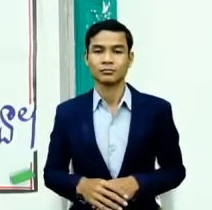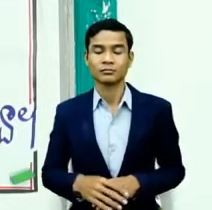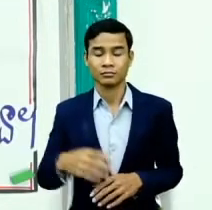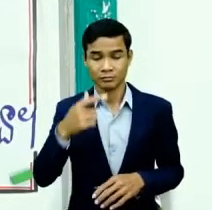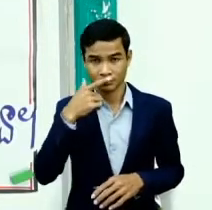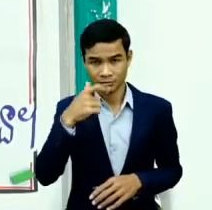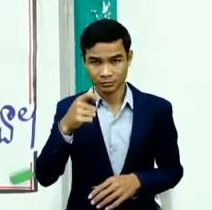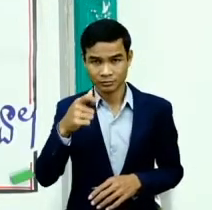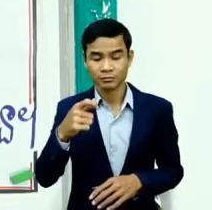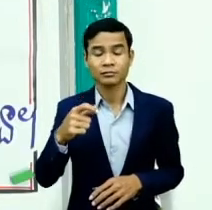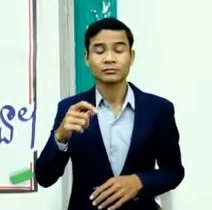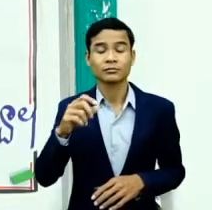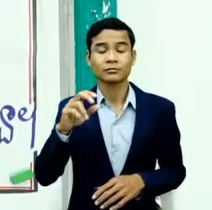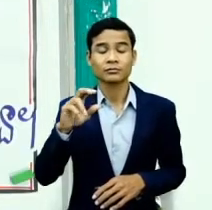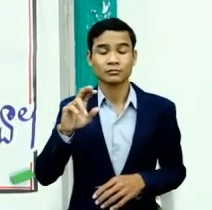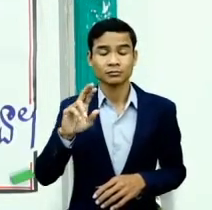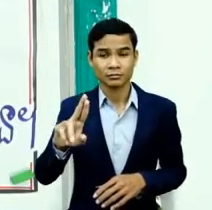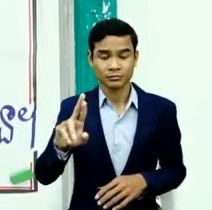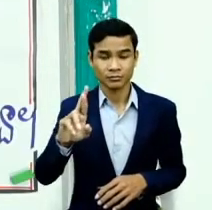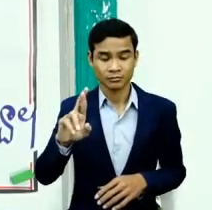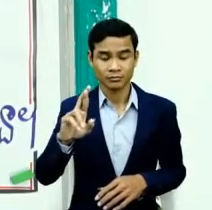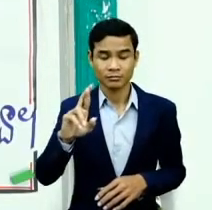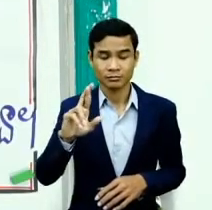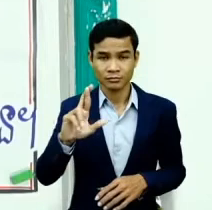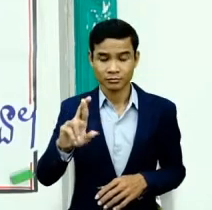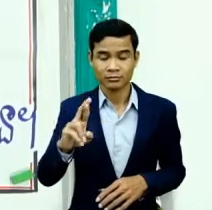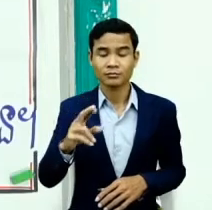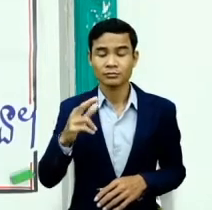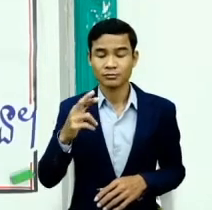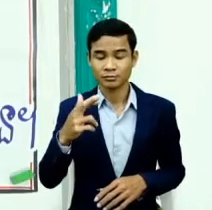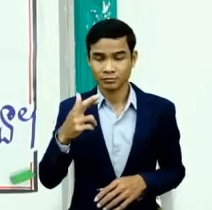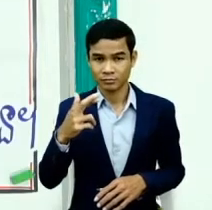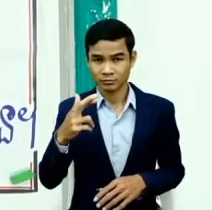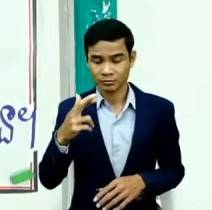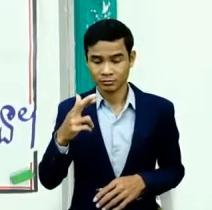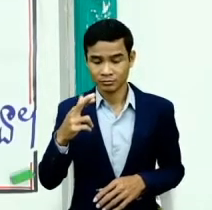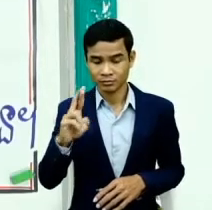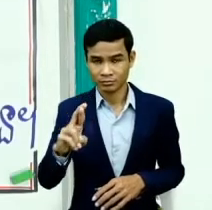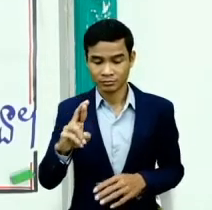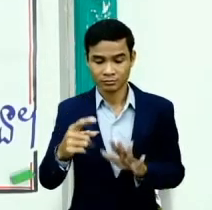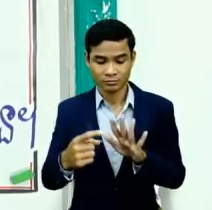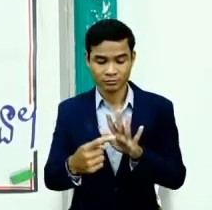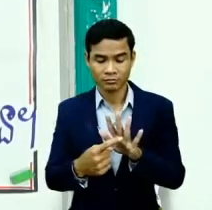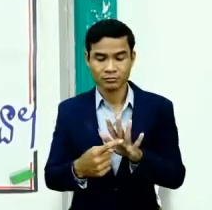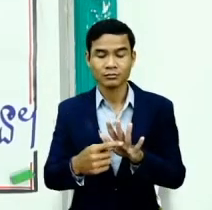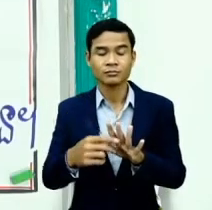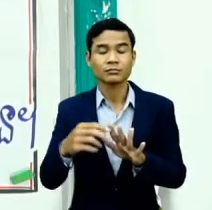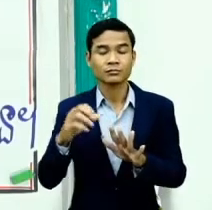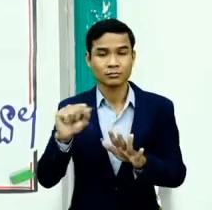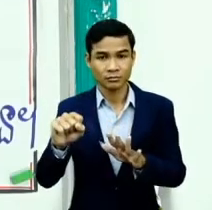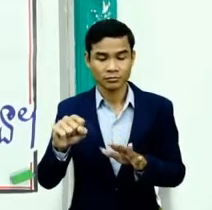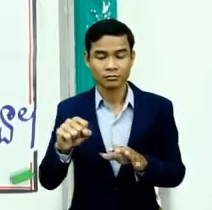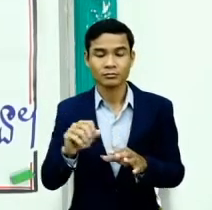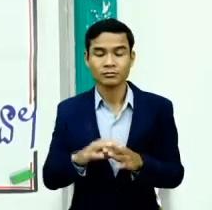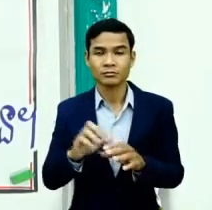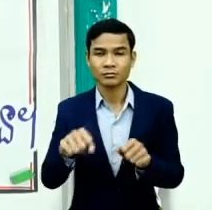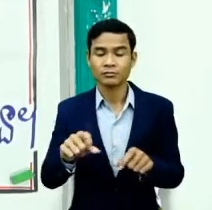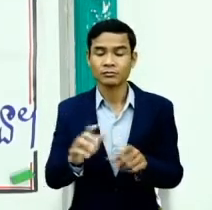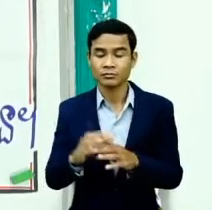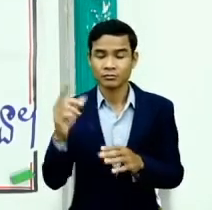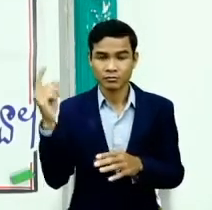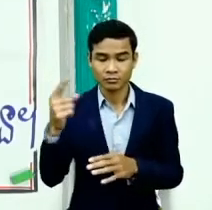ớ bục ốt tay tay đắm đầm nắm rõ rỡ đời